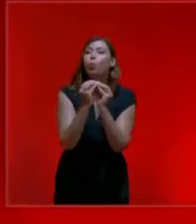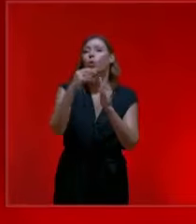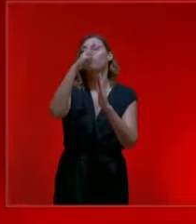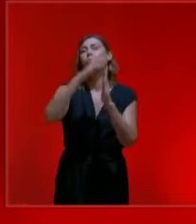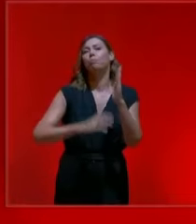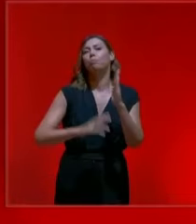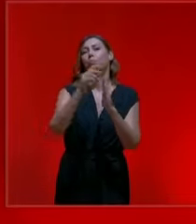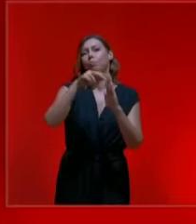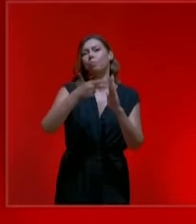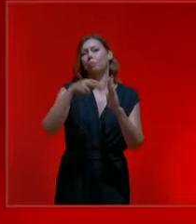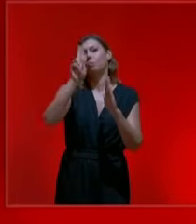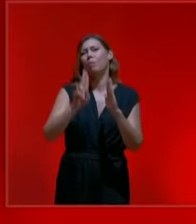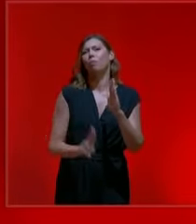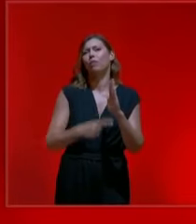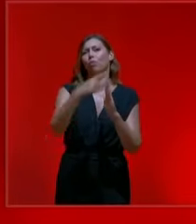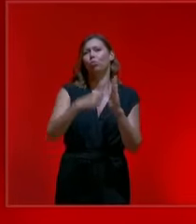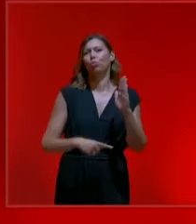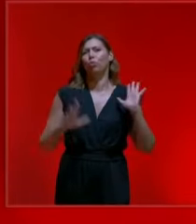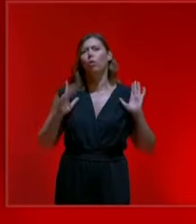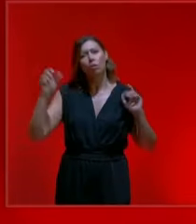ψηφοφορία. Γιατί πρέπει να το φοβηθούμε αυτό?